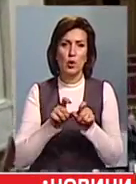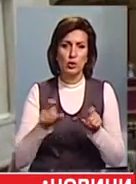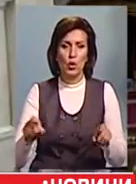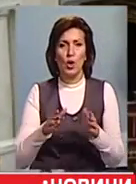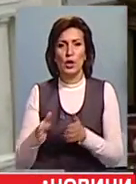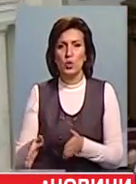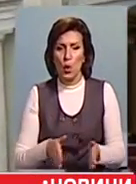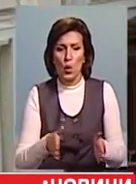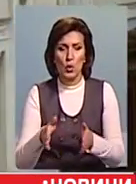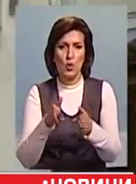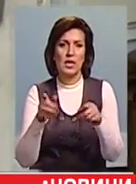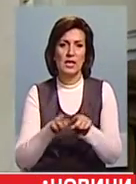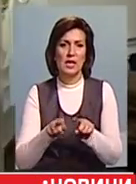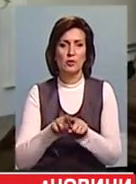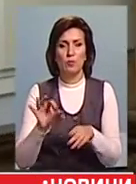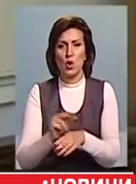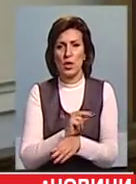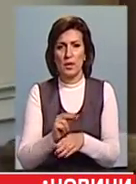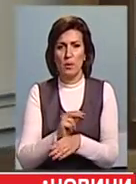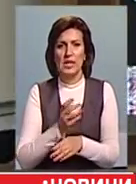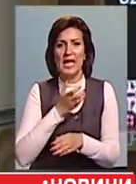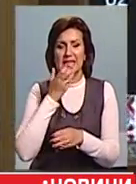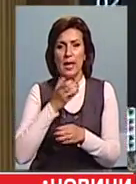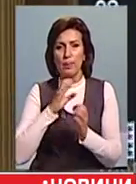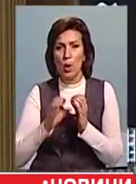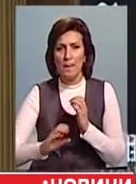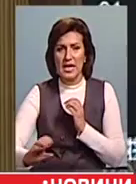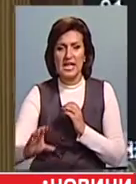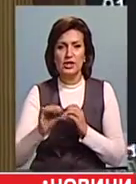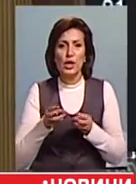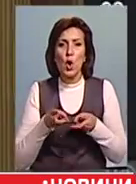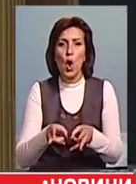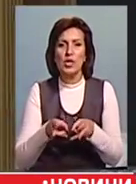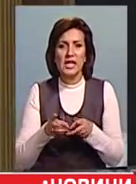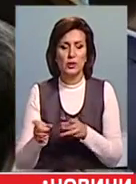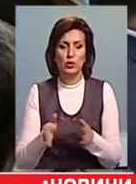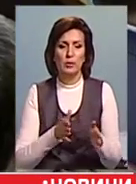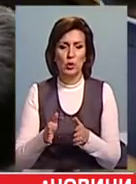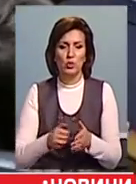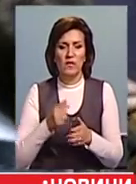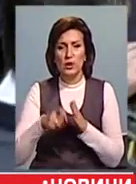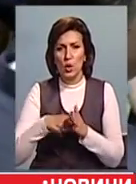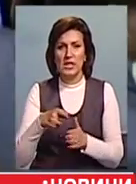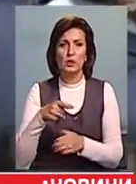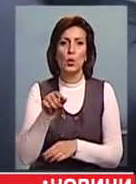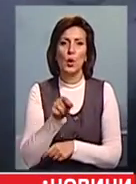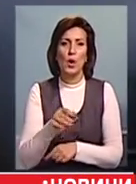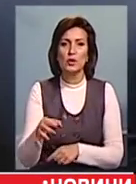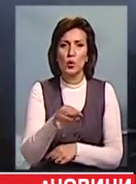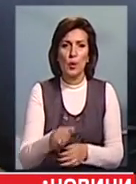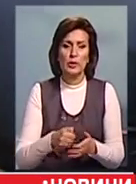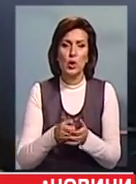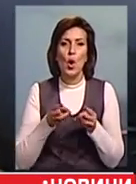школи, дороги, а також про ремонт тепломереж та котелень, аби підготувати Донецьку і Луганську області